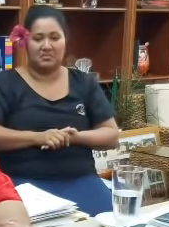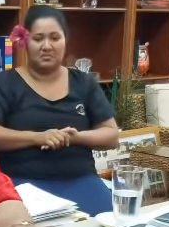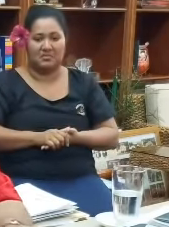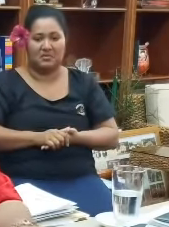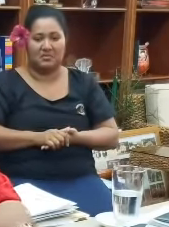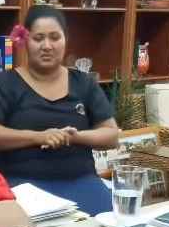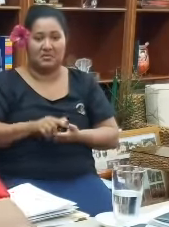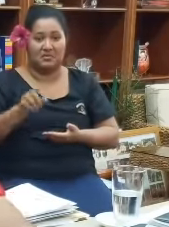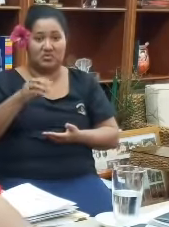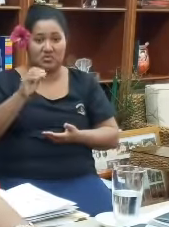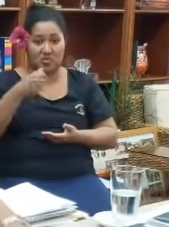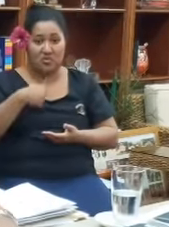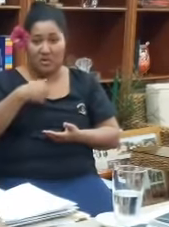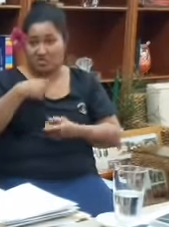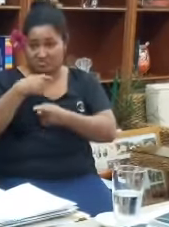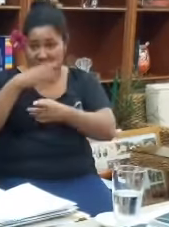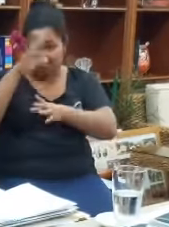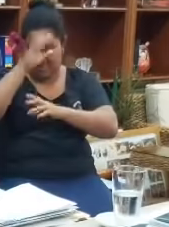e lo ala tel tonunga